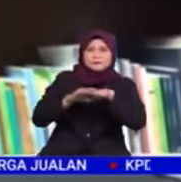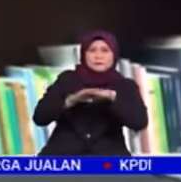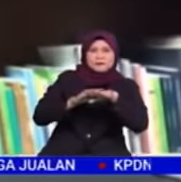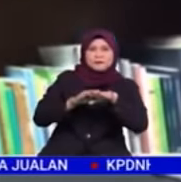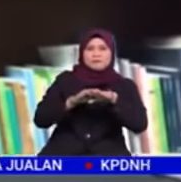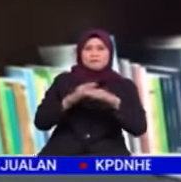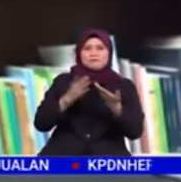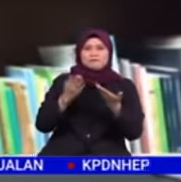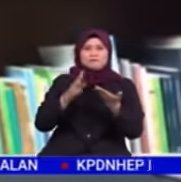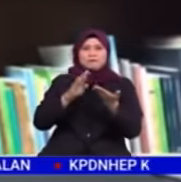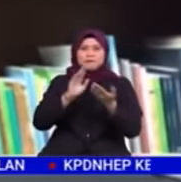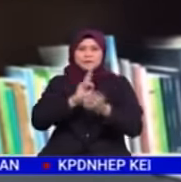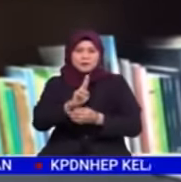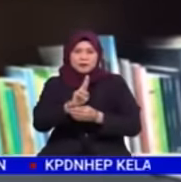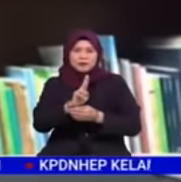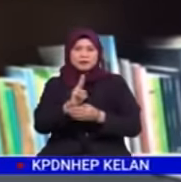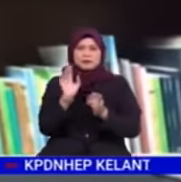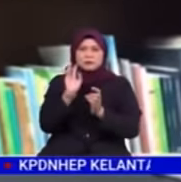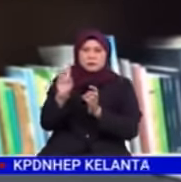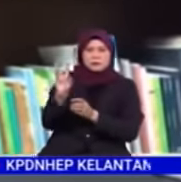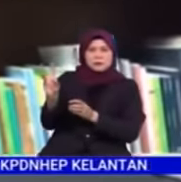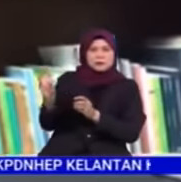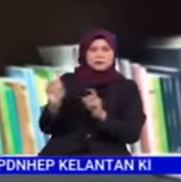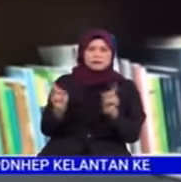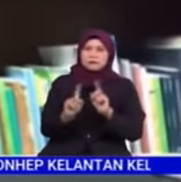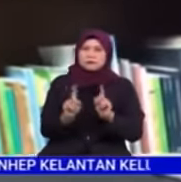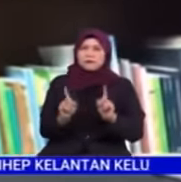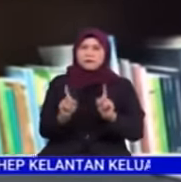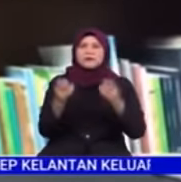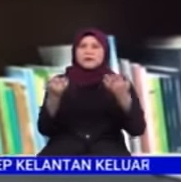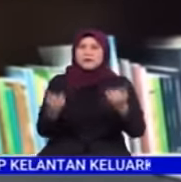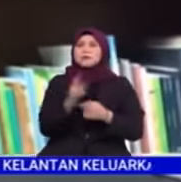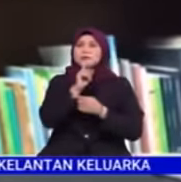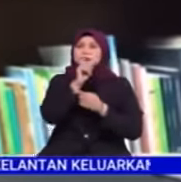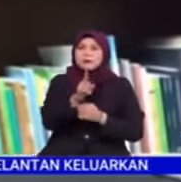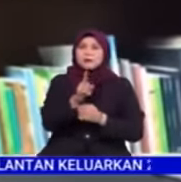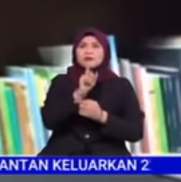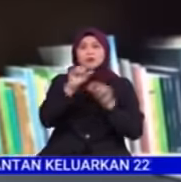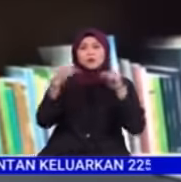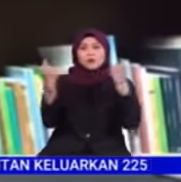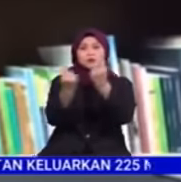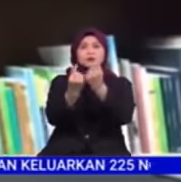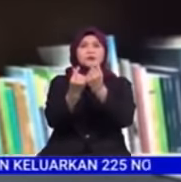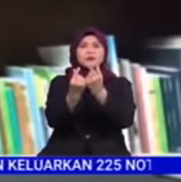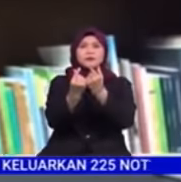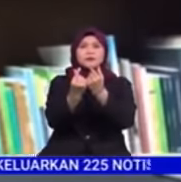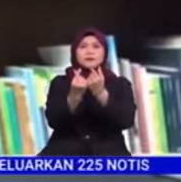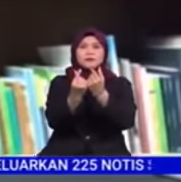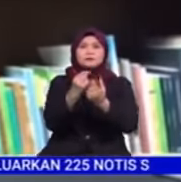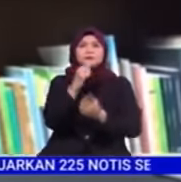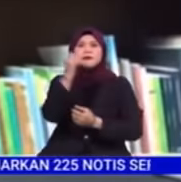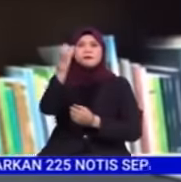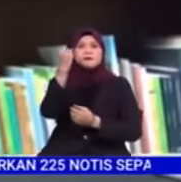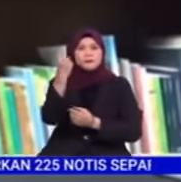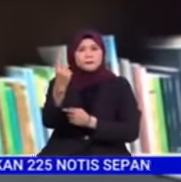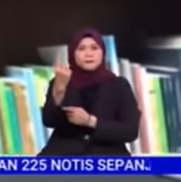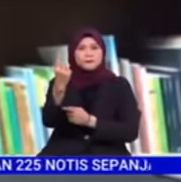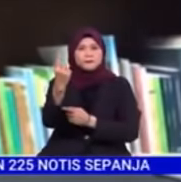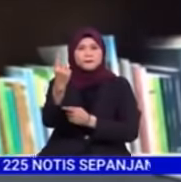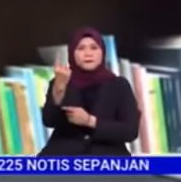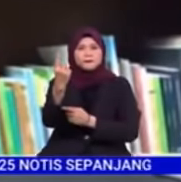di-zoom bersifat keagamaan sebenarnya merupakan golongan yang berhak tidak full memahami